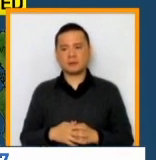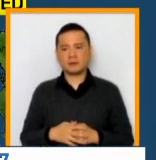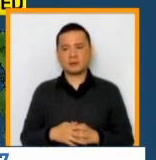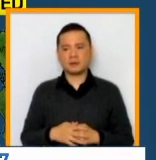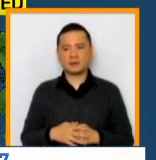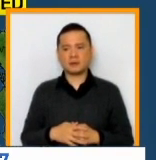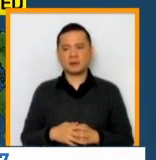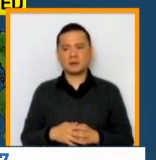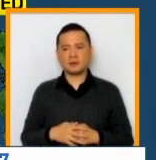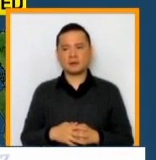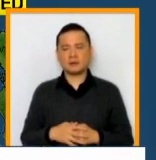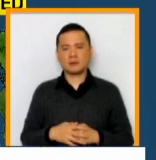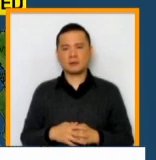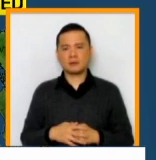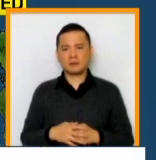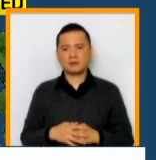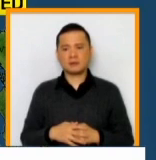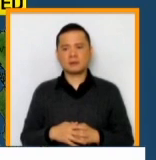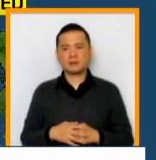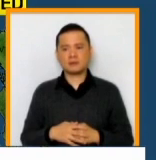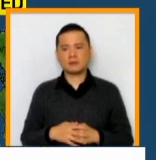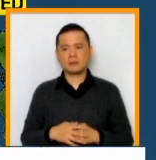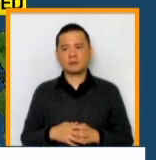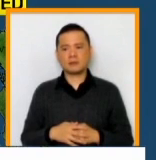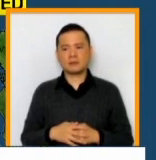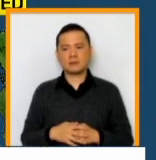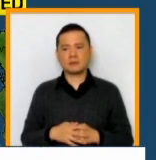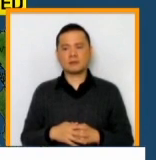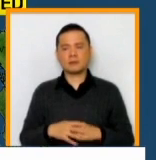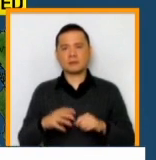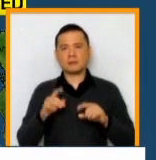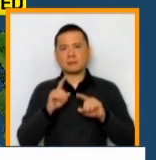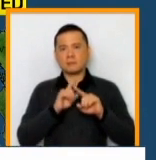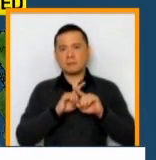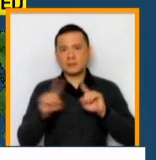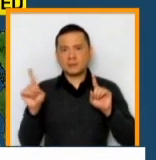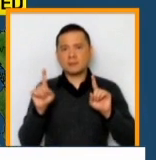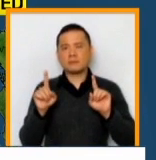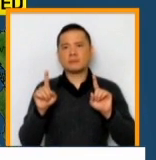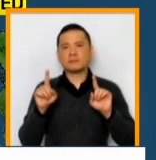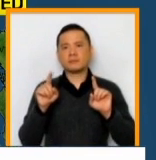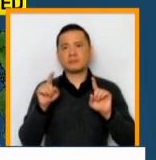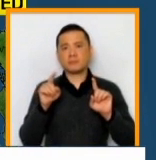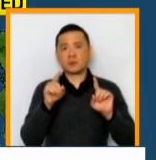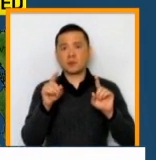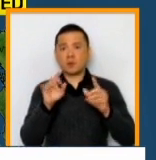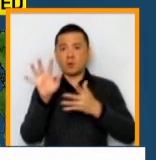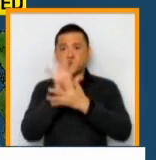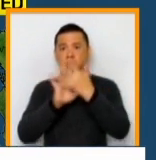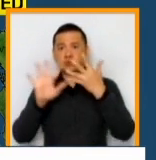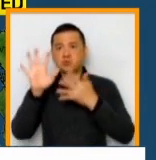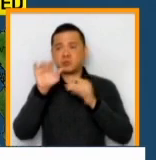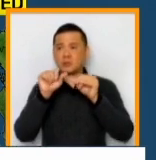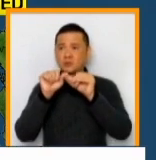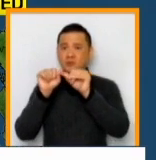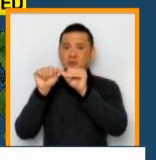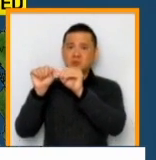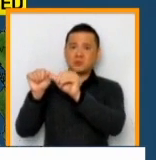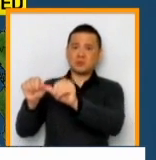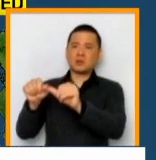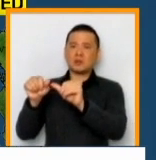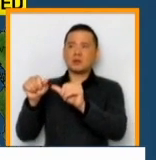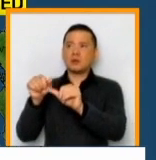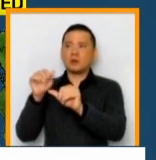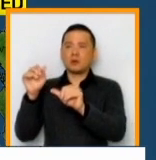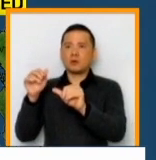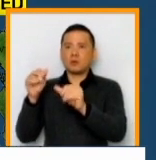tayong mag-monitor para kung magkaroon ng pagbabago sa lakas, kilos, or bilis ng pagkilos nito, ay agad-agad nating maabisto nating mga kababayan. Every 3 hours